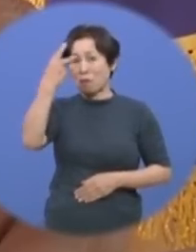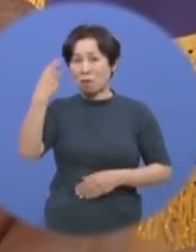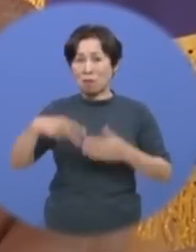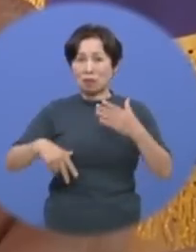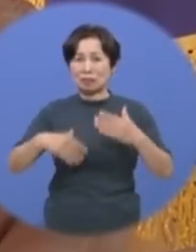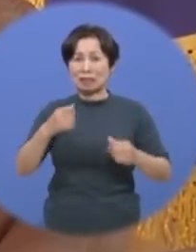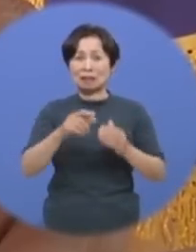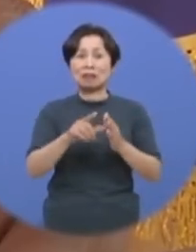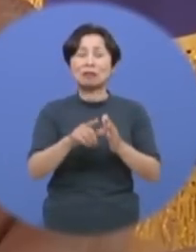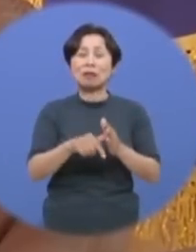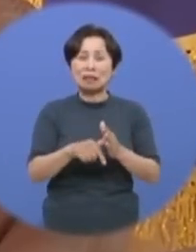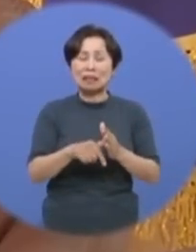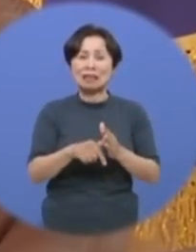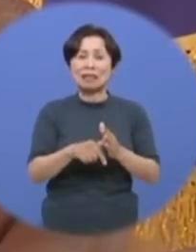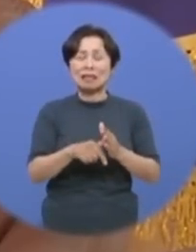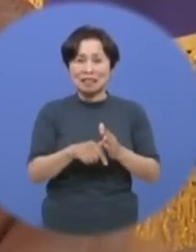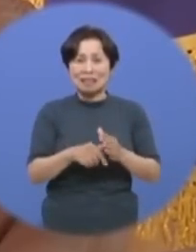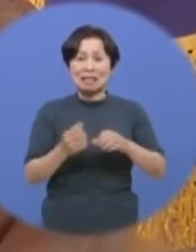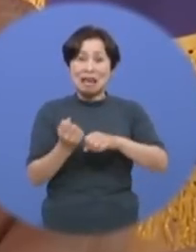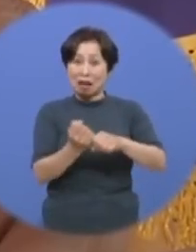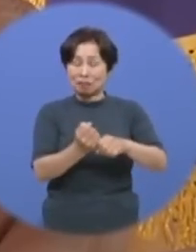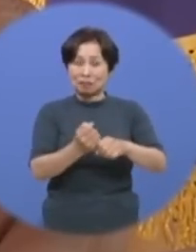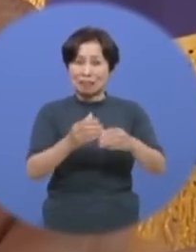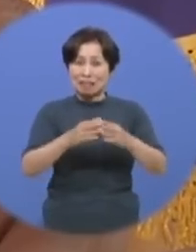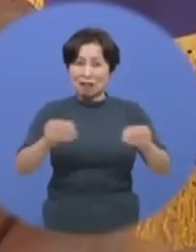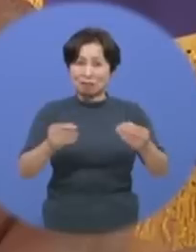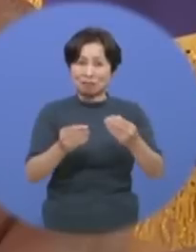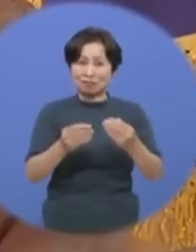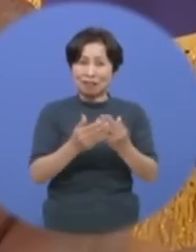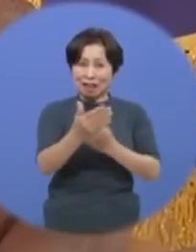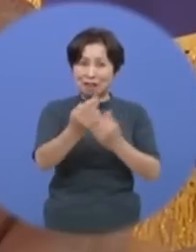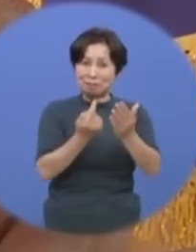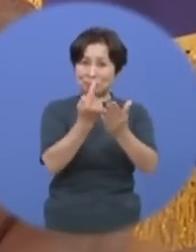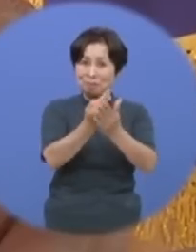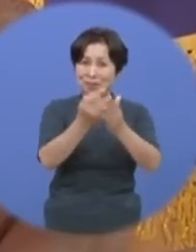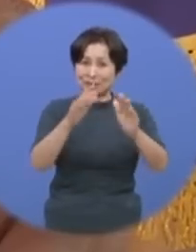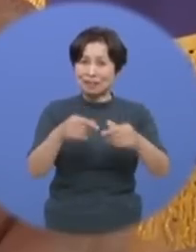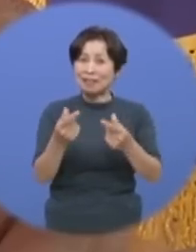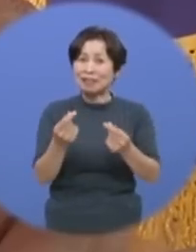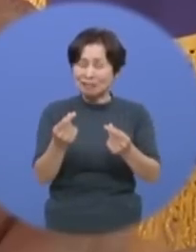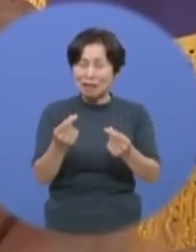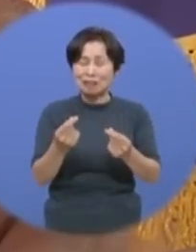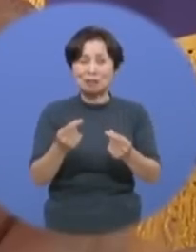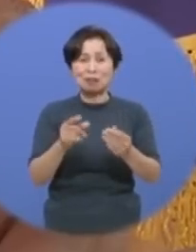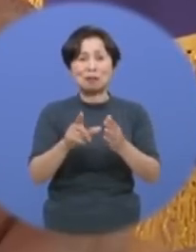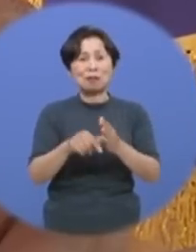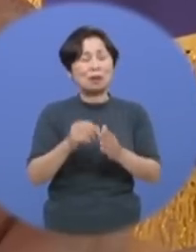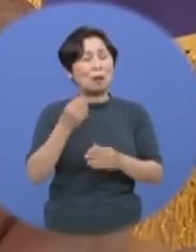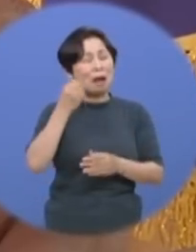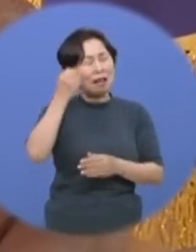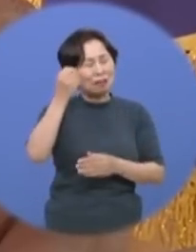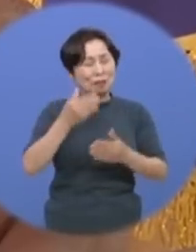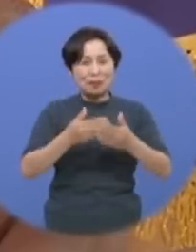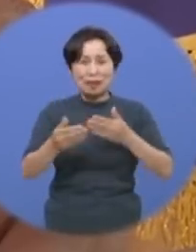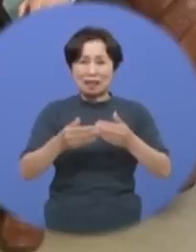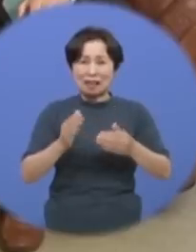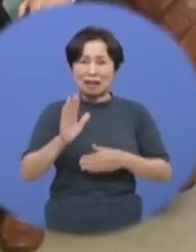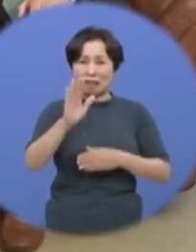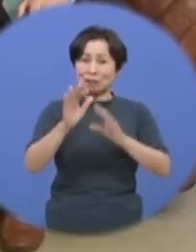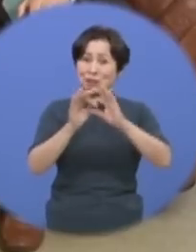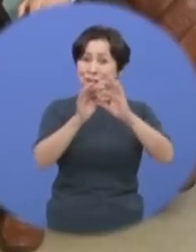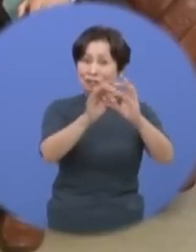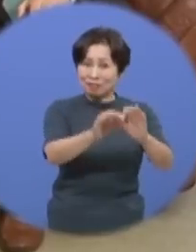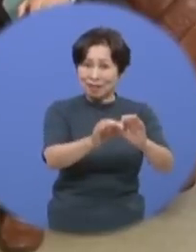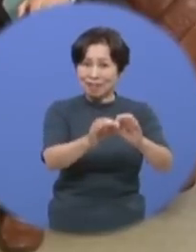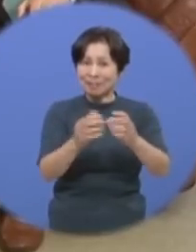で全国大会も行かれてそこで味わって感動っていうのがまたその先にすごくつながっていなければ猫も